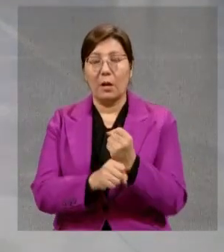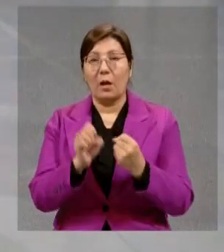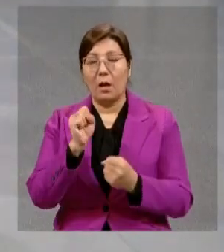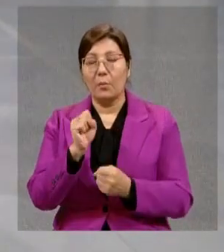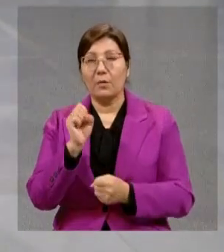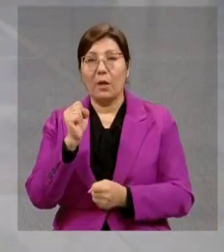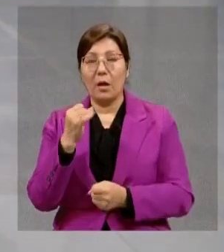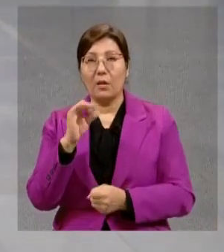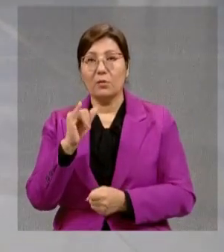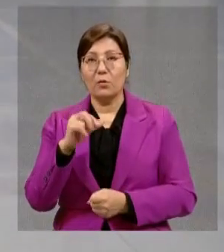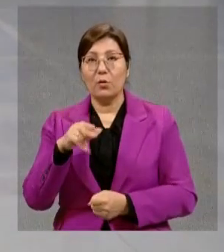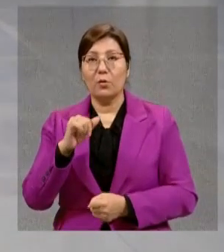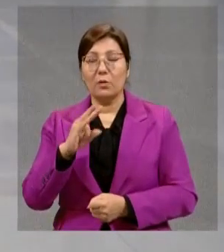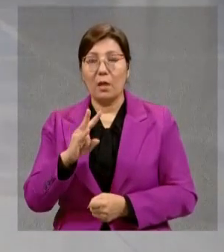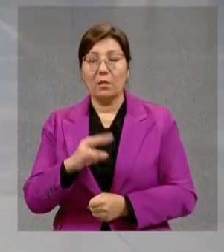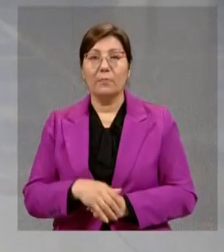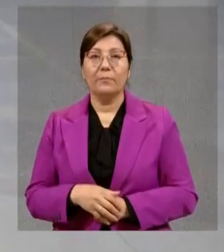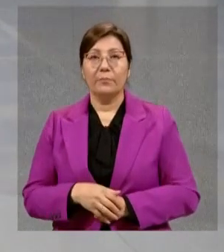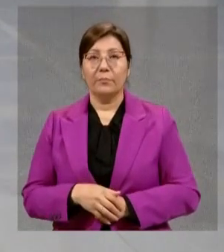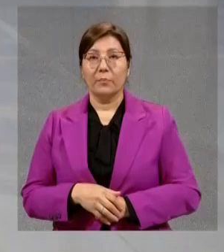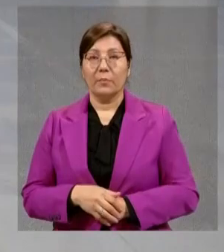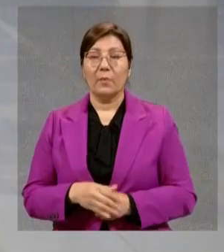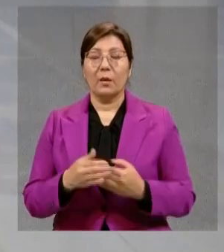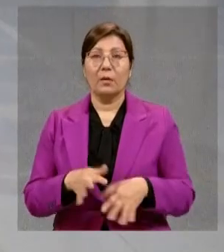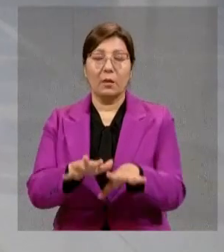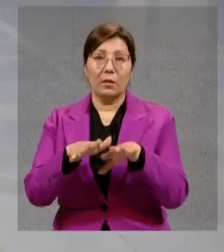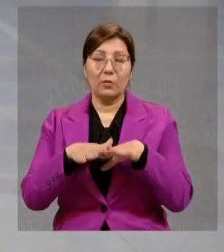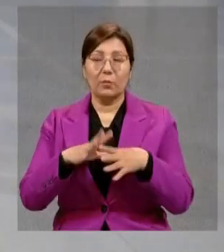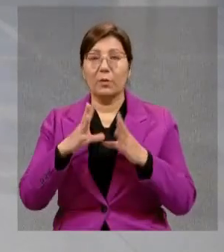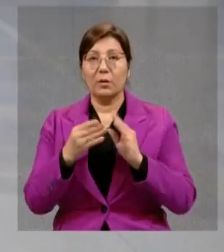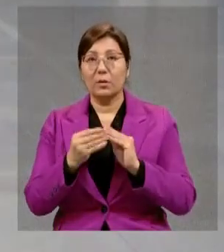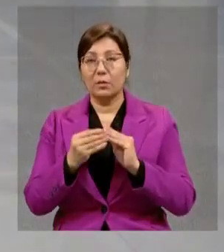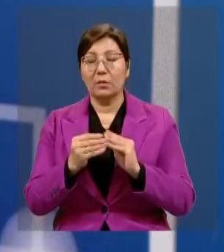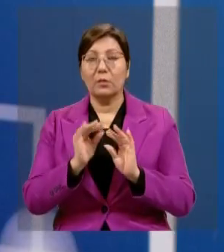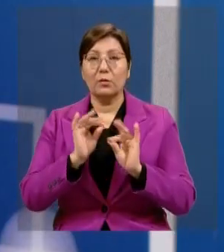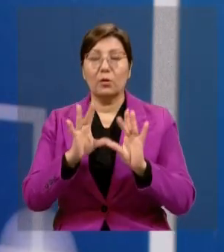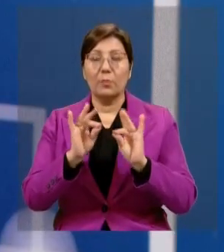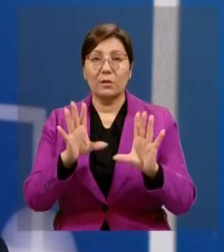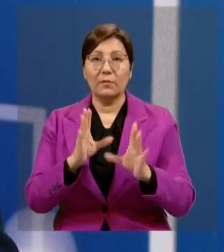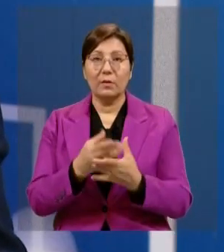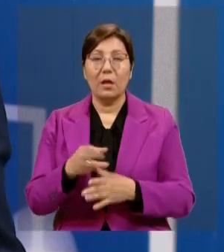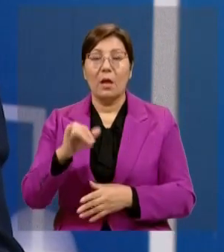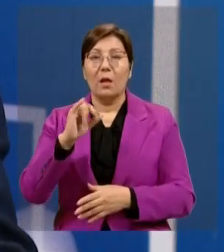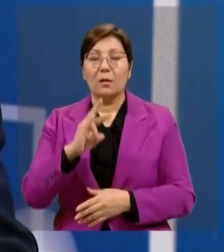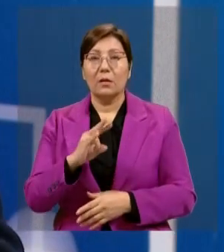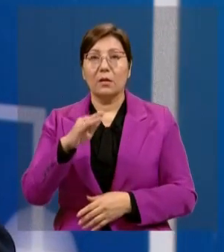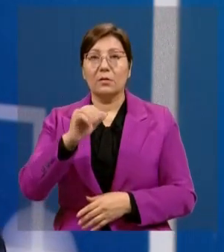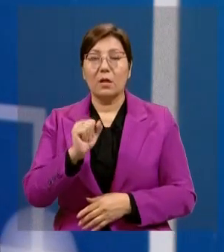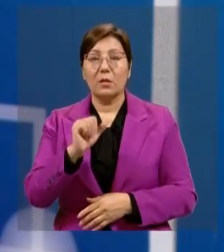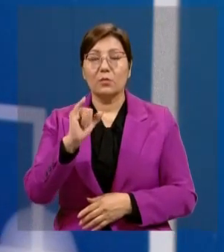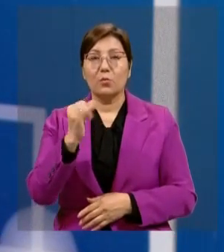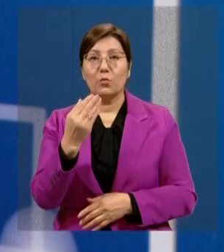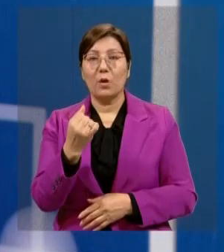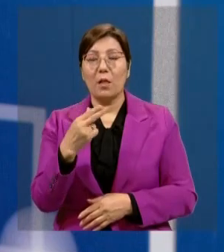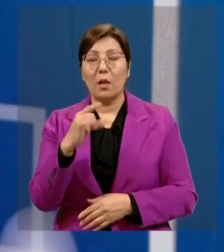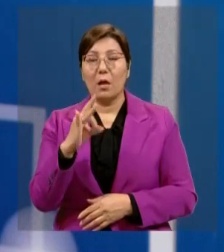Қош келдіңіз. Қош көрдік. Айсұлтан Тыныштығұлы, енді көрермендерімізге жалпы түсінікті болсын. Гемопоэздік дін жасушалары дегеніміз не?